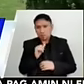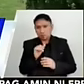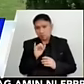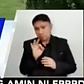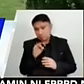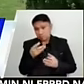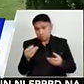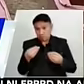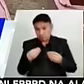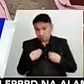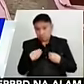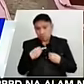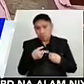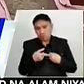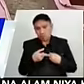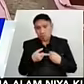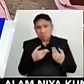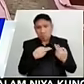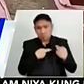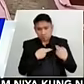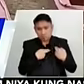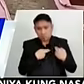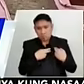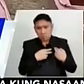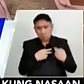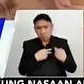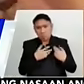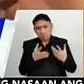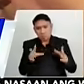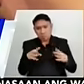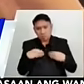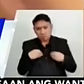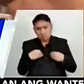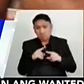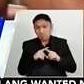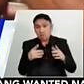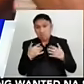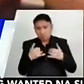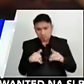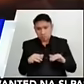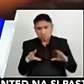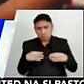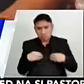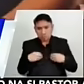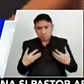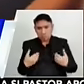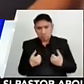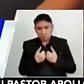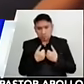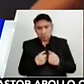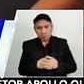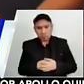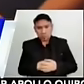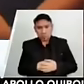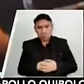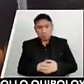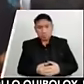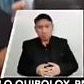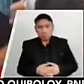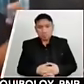siya pamunuan ng DepEd. Batid din niya ang malaking hamong haharapin ng susunod na Education Secretary. Kailangan yung mga